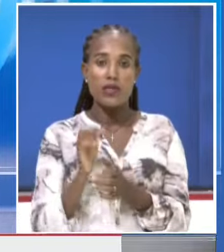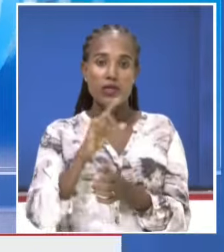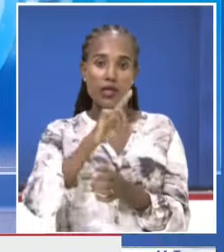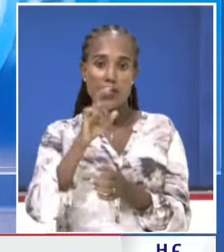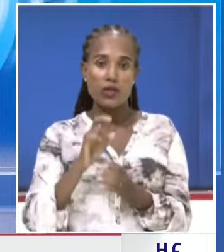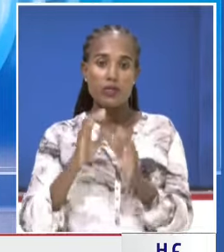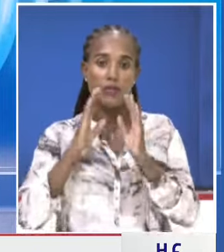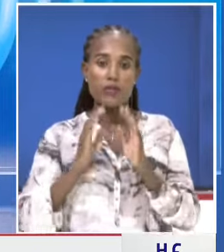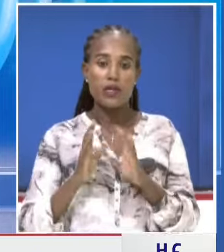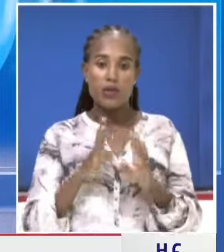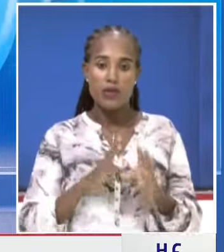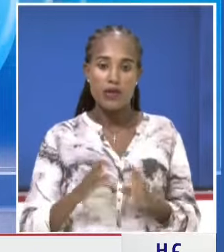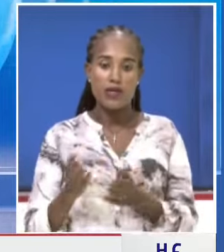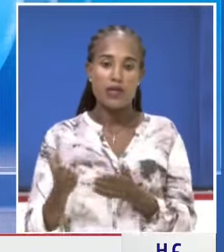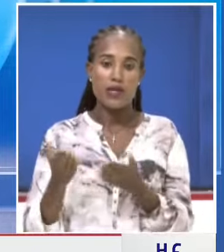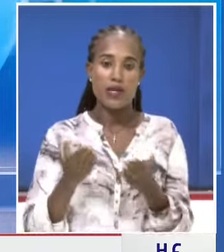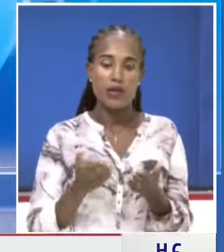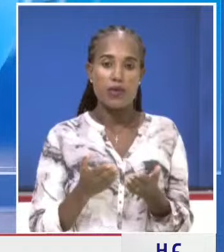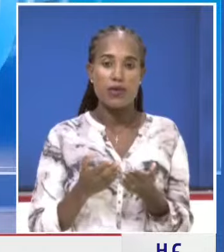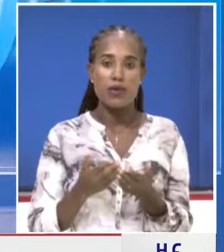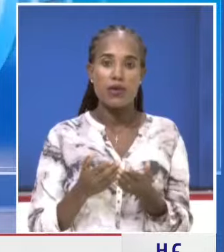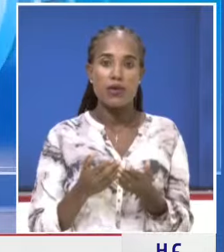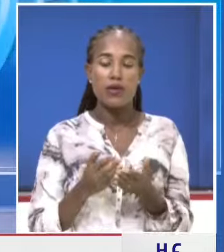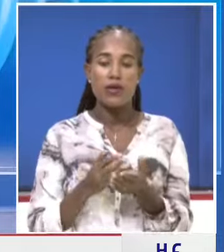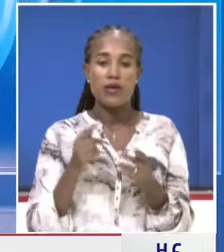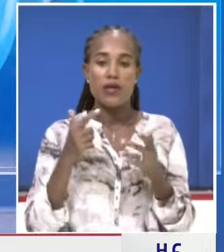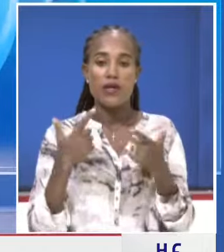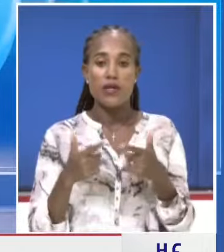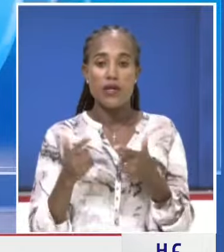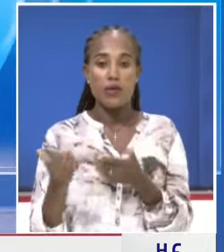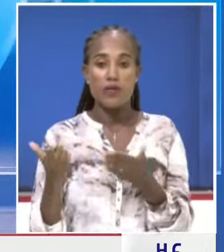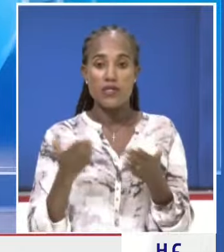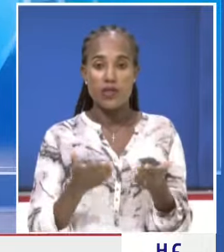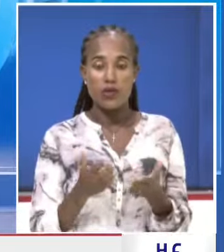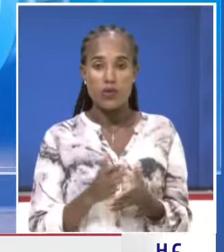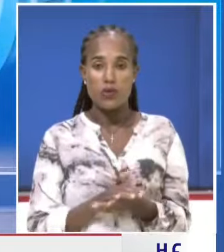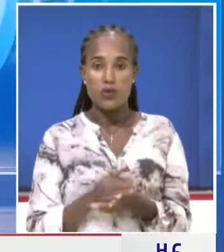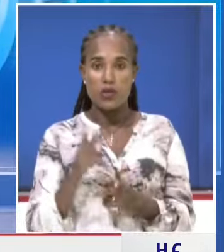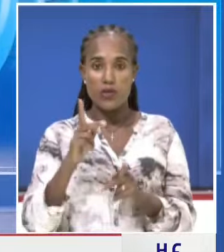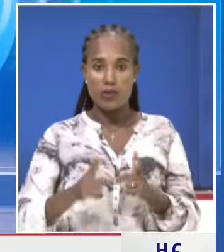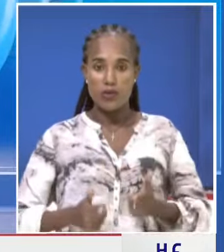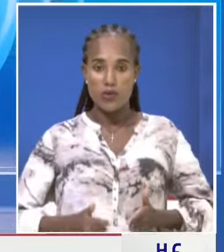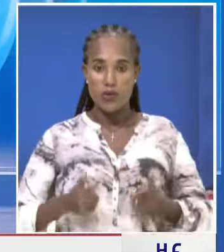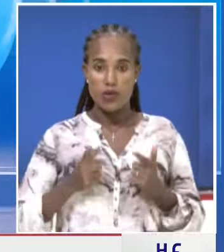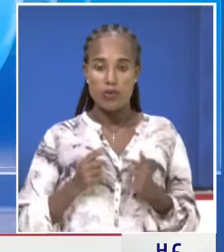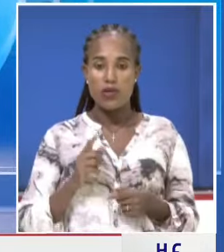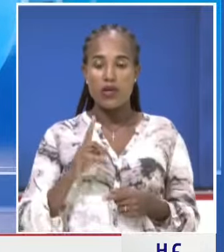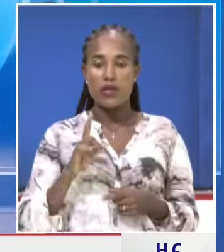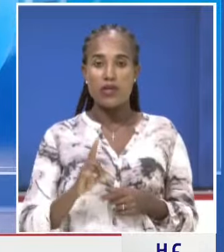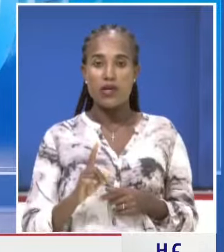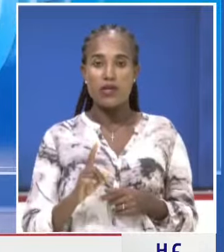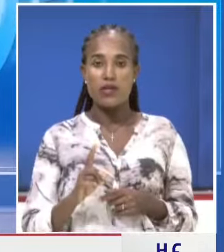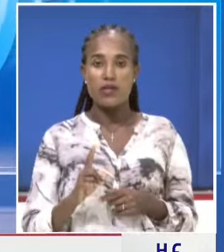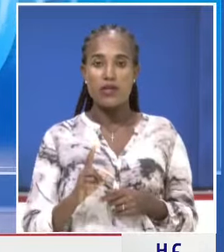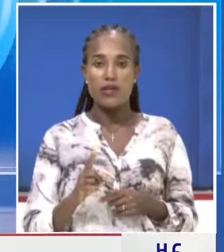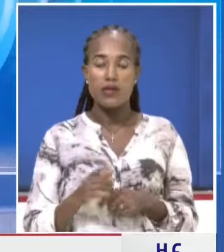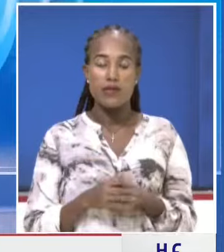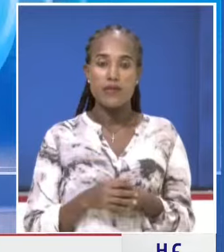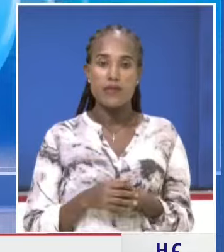ጥያቄያቸውን በሰላማዊ መንገድ እንዲያቀርቡ የእድል መሰጠቱ እንደ ህዝብ እንደ ነዋሪም እንደ አንድ አማራ